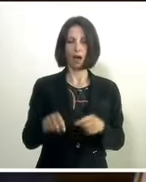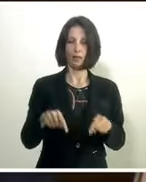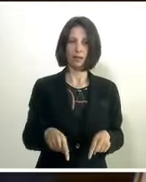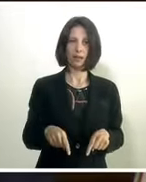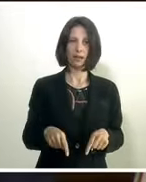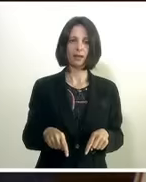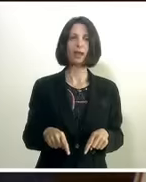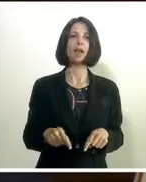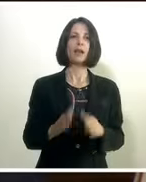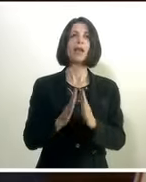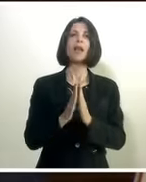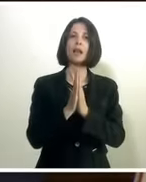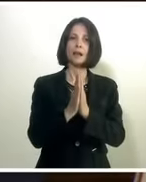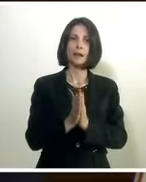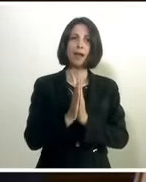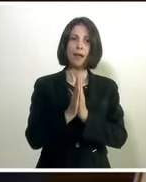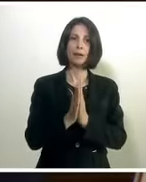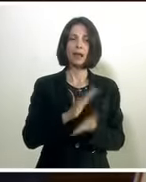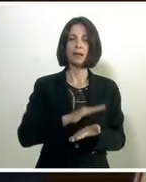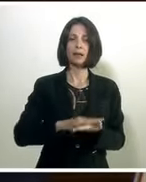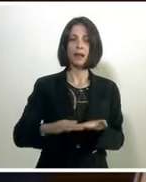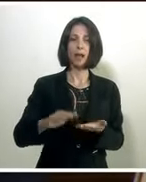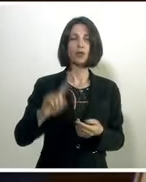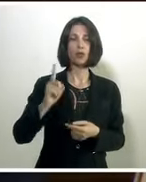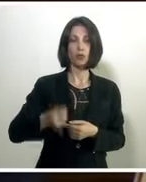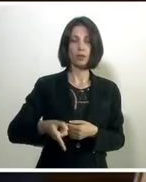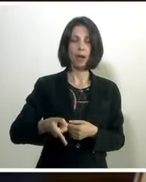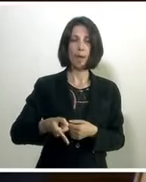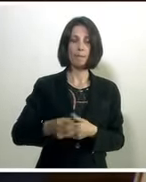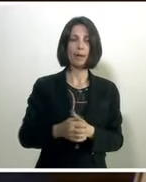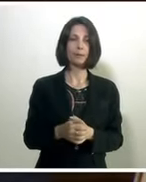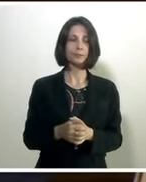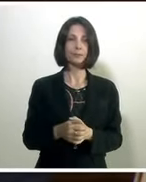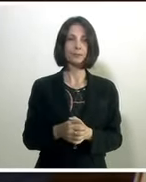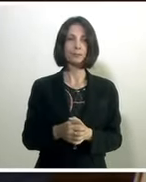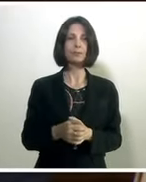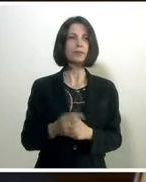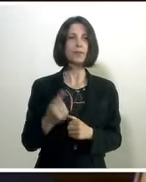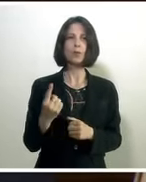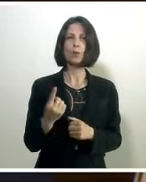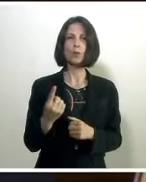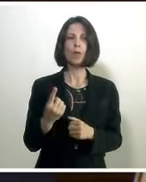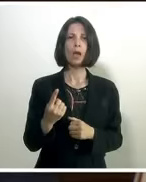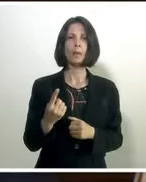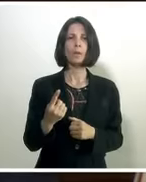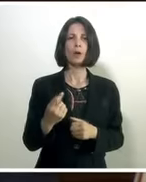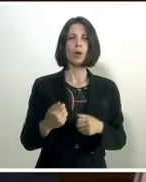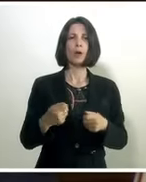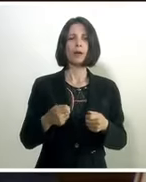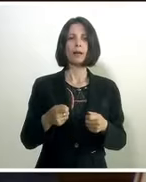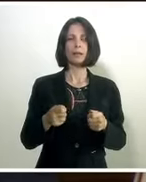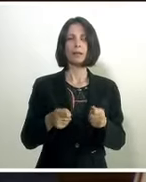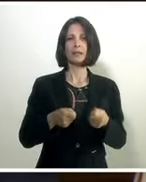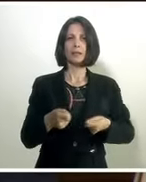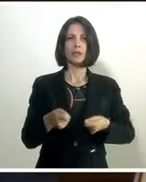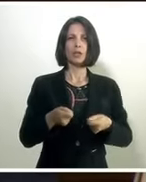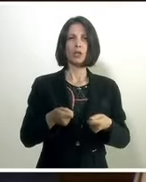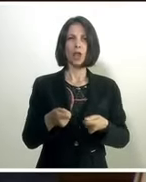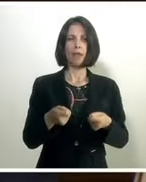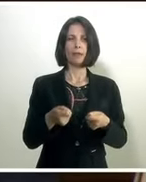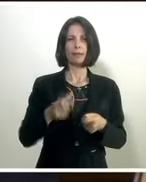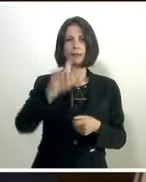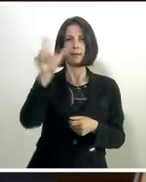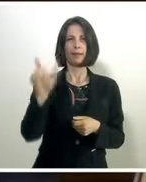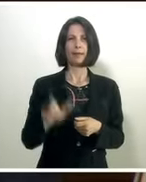alla parrocchia di San Giuseppe dell'indimenticato Monsignor Masia una delle più formidabili classi dirigenti del paese Antonio